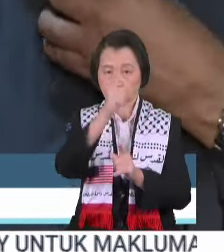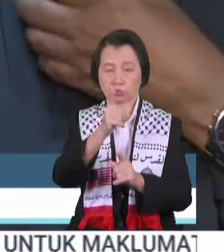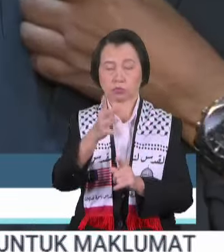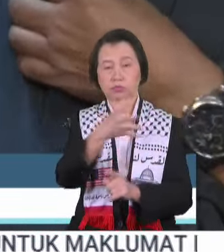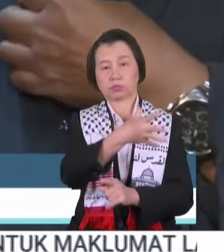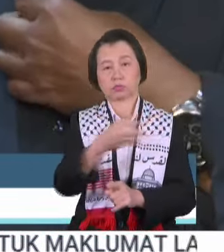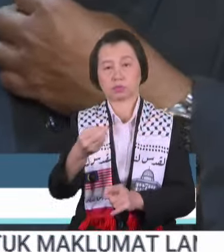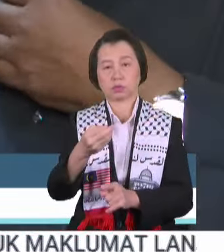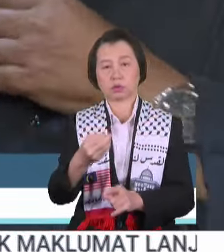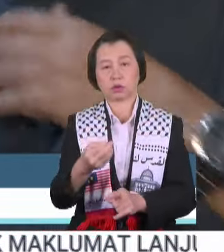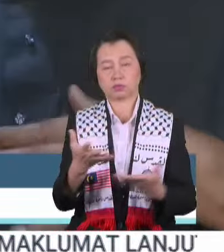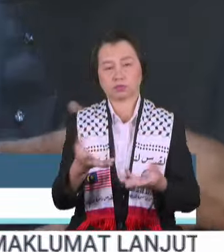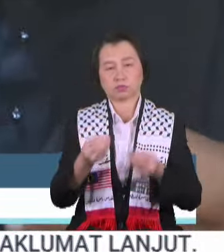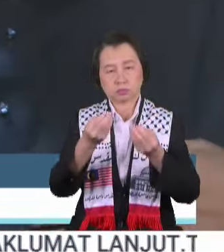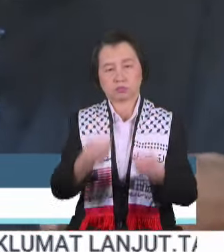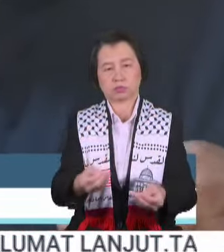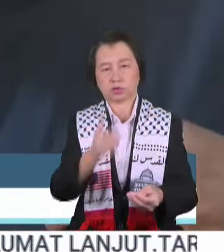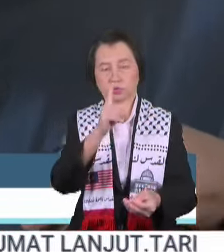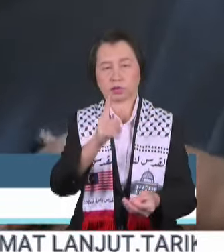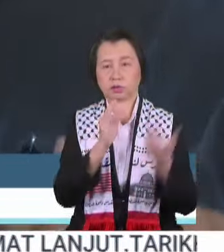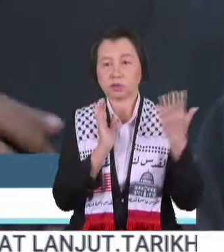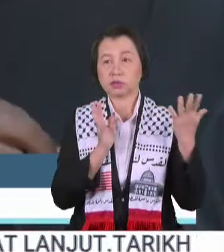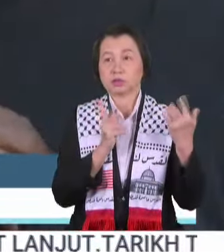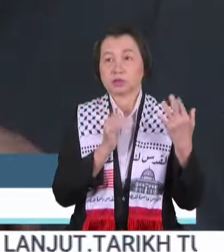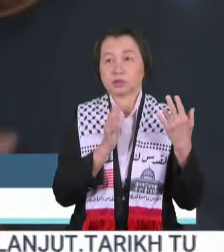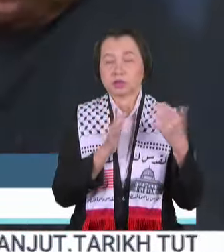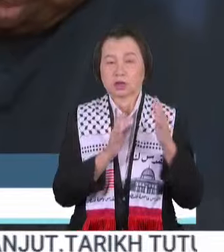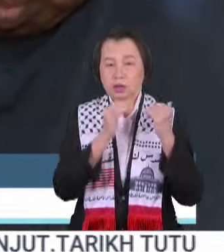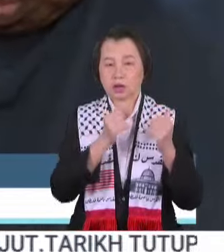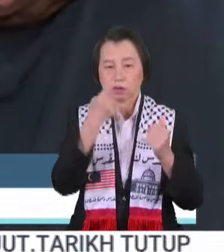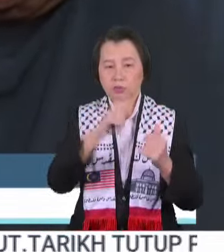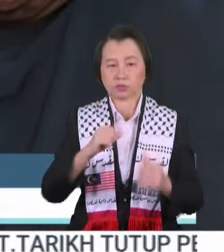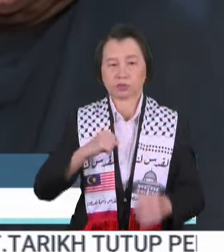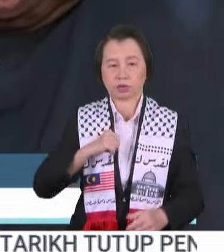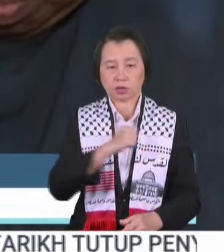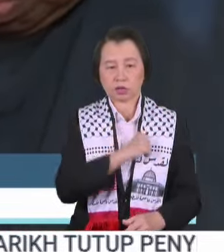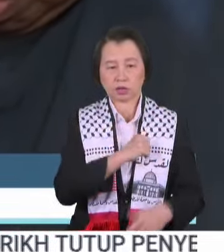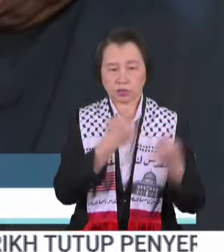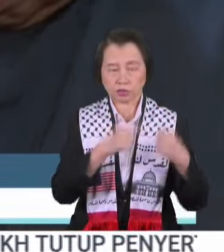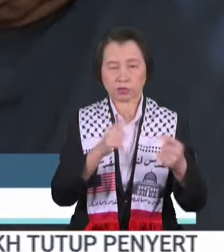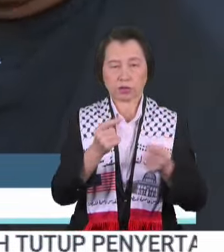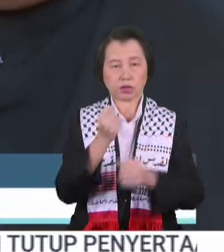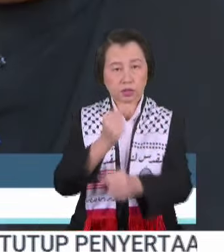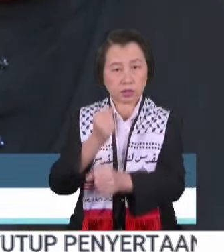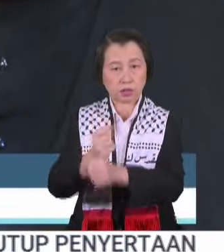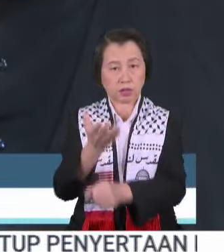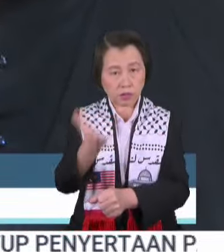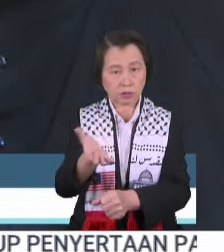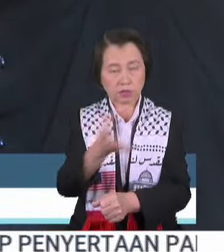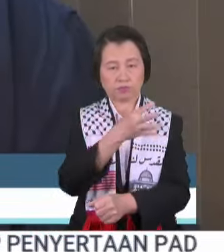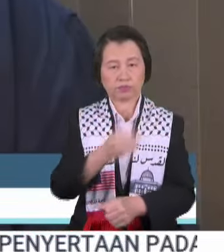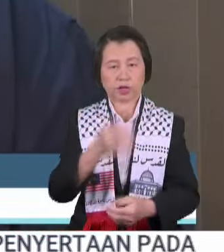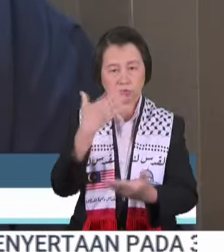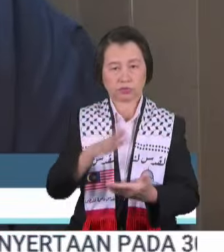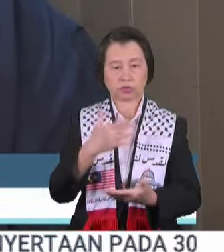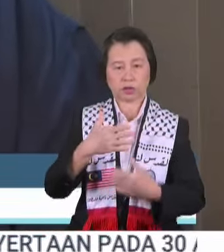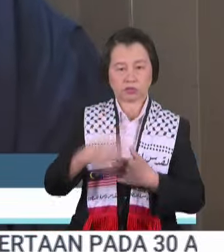dan memberi satu perharapan yang tinggi kepada anggota-anggota yang sedang berkhidmat termasuk